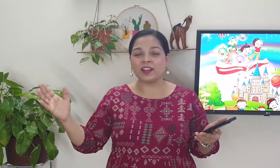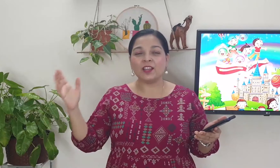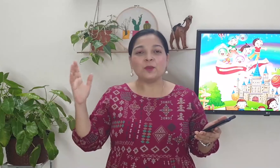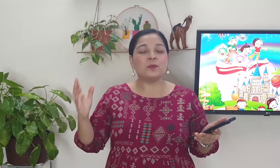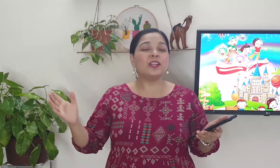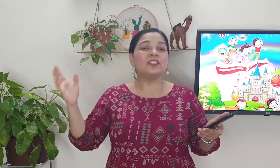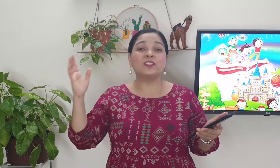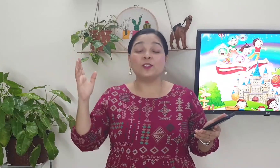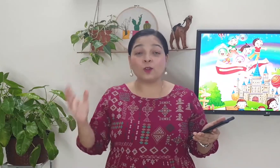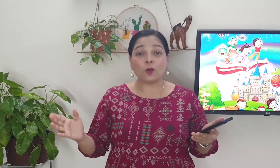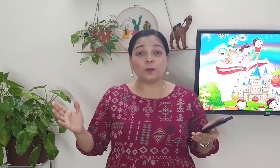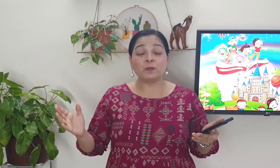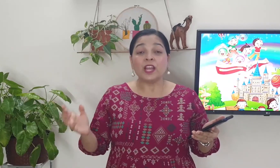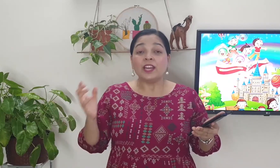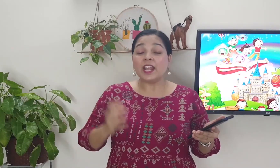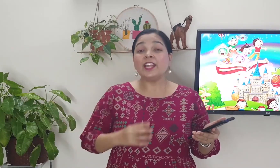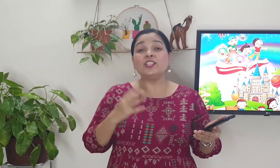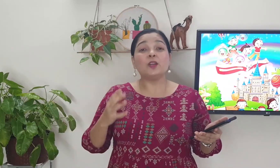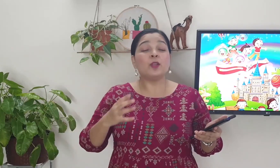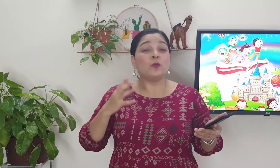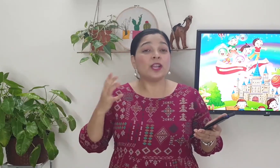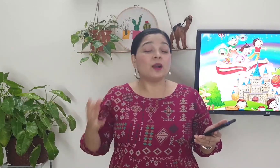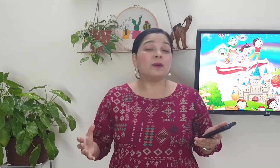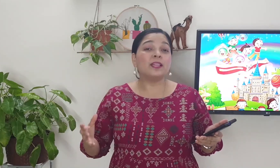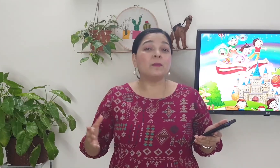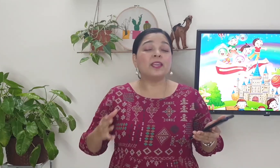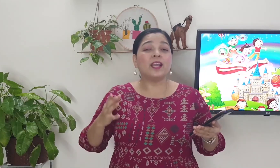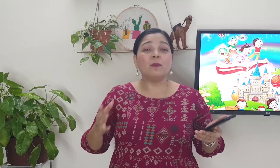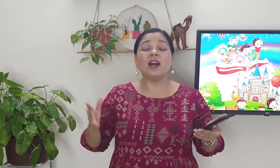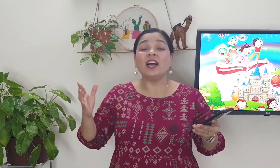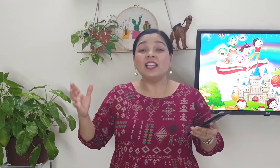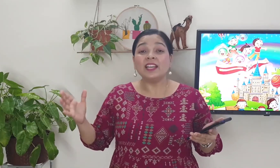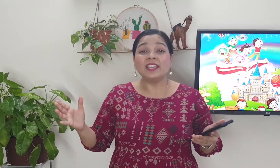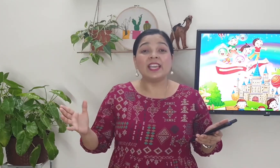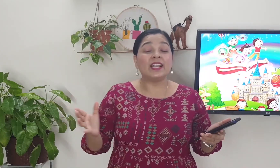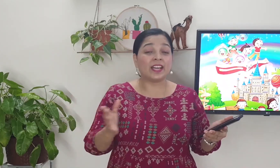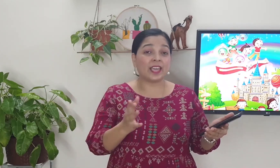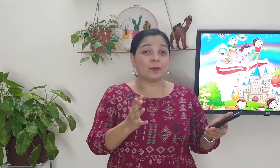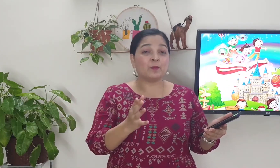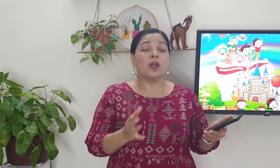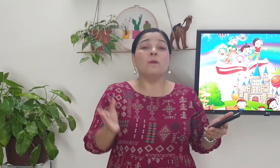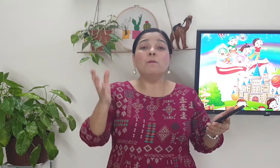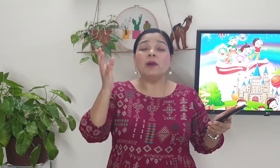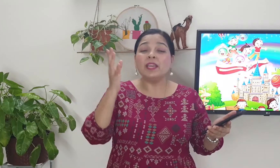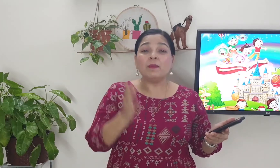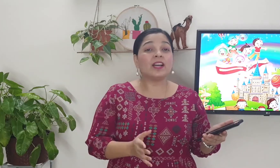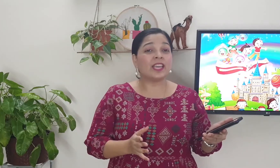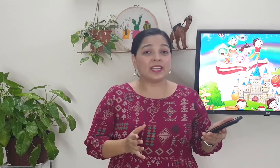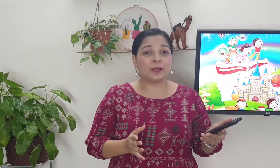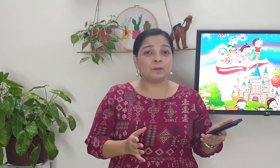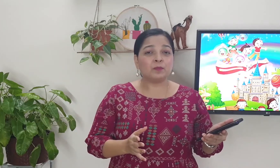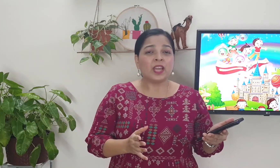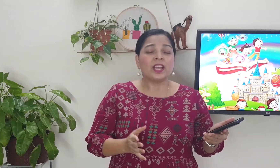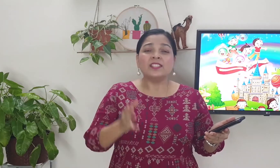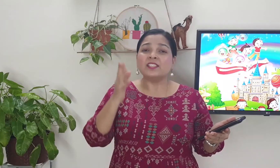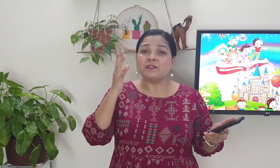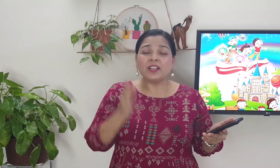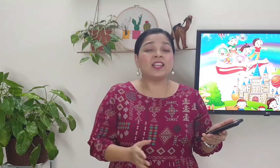आहे, हालेलुया. नव्याने जन्मलेचा अर्थ आहे की आपण वेगळे केले गेलेले आहोत